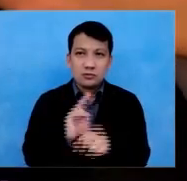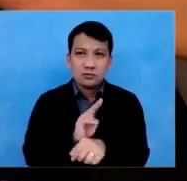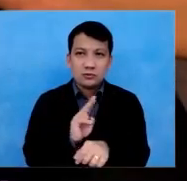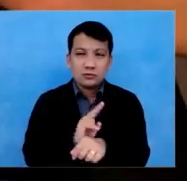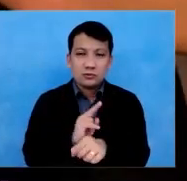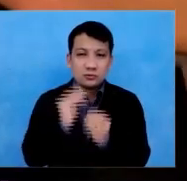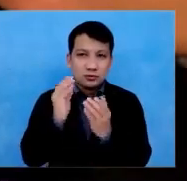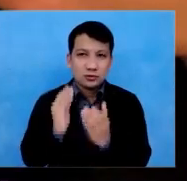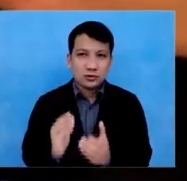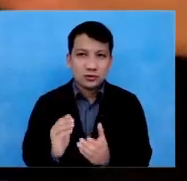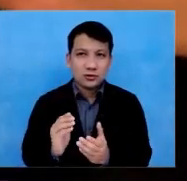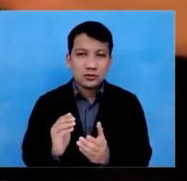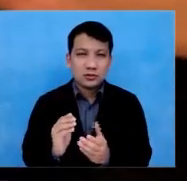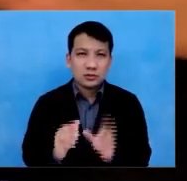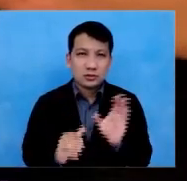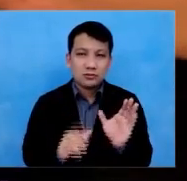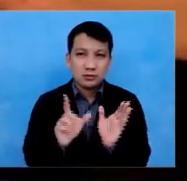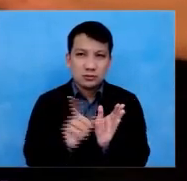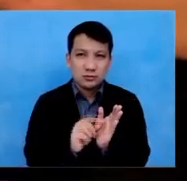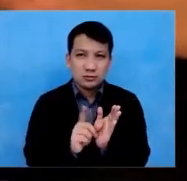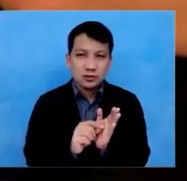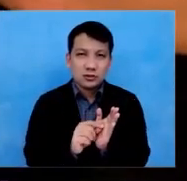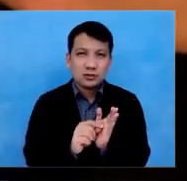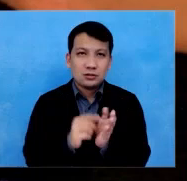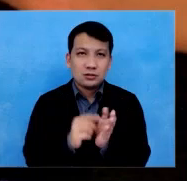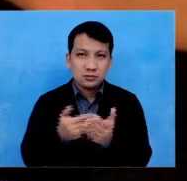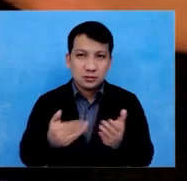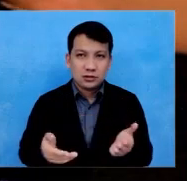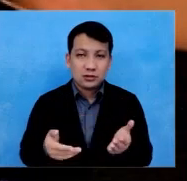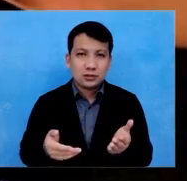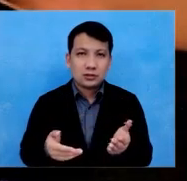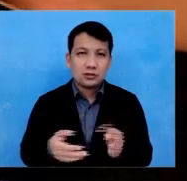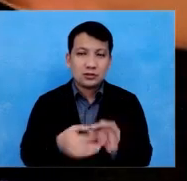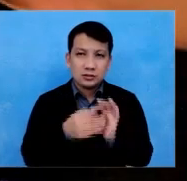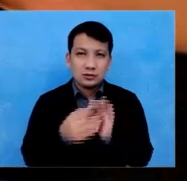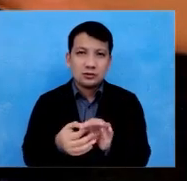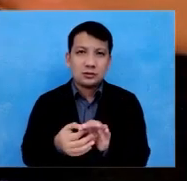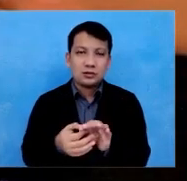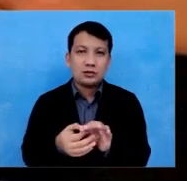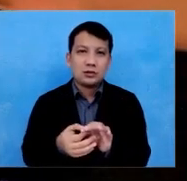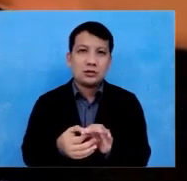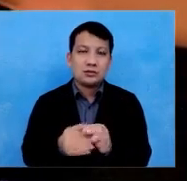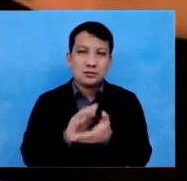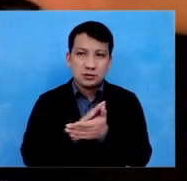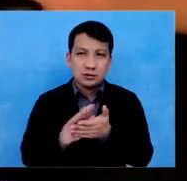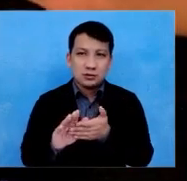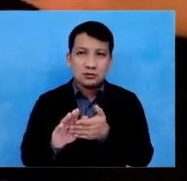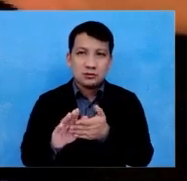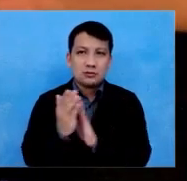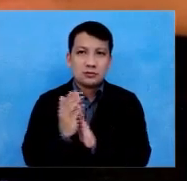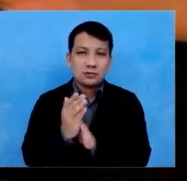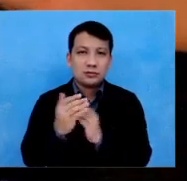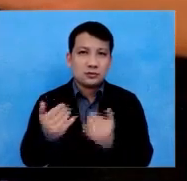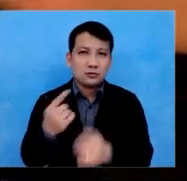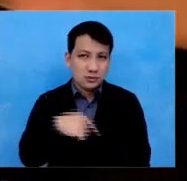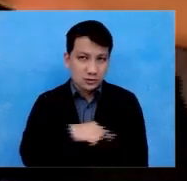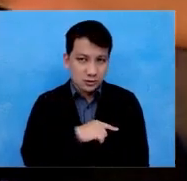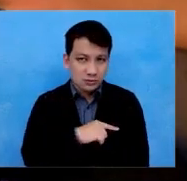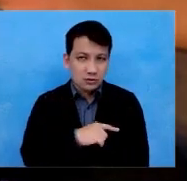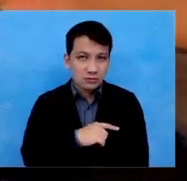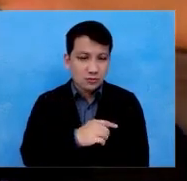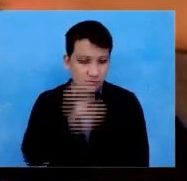para makaprint kami ng gamit ng bata, tapos malinis ang school namin. Sana maanuhan